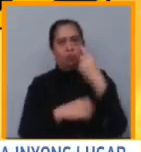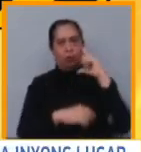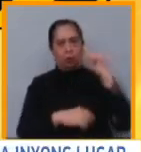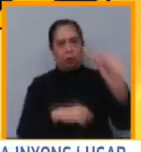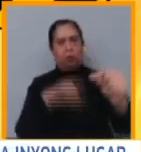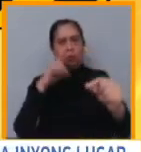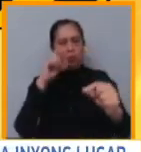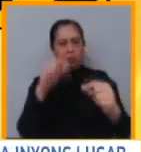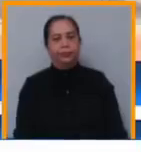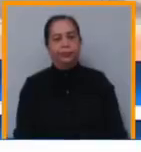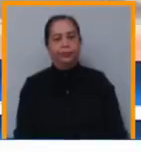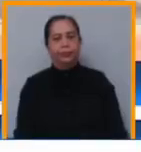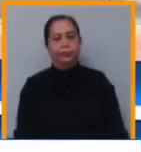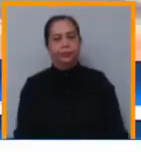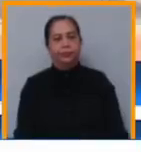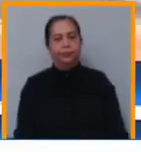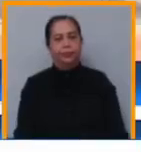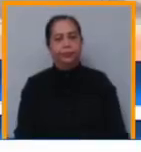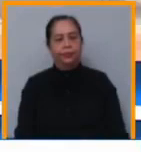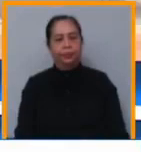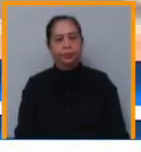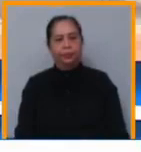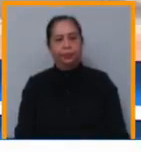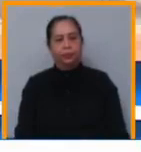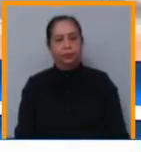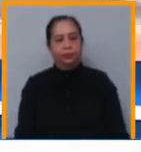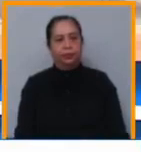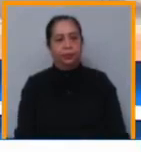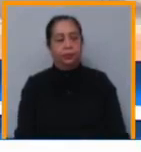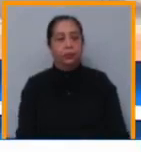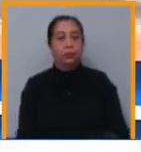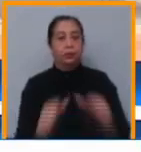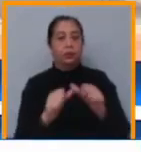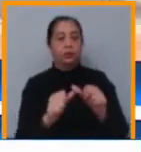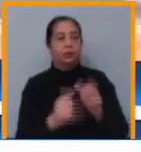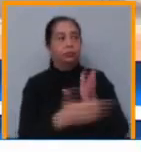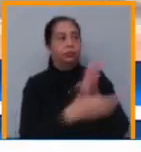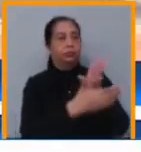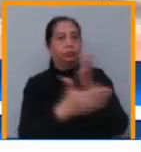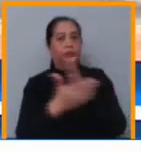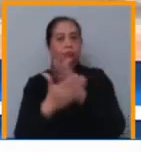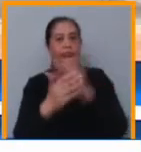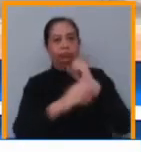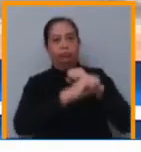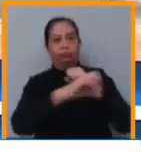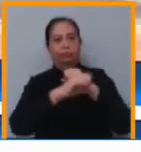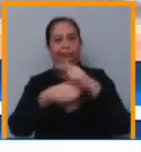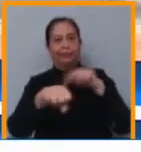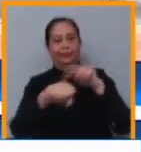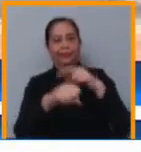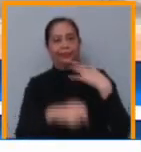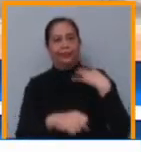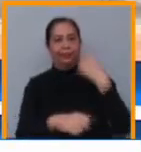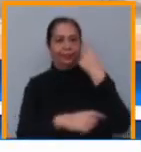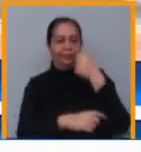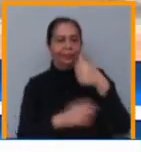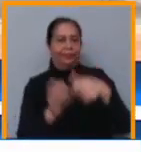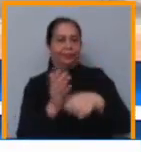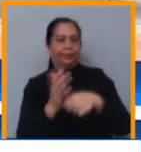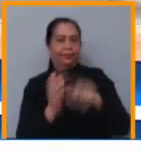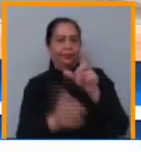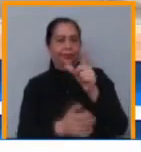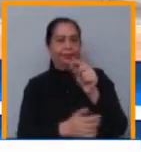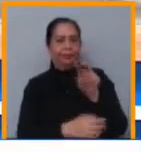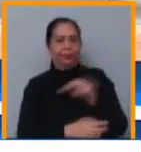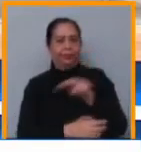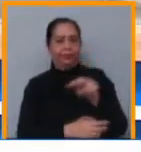sa mga oras na ito. Patuloy na umiinit ang kampanya ng mga national candidates sa eleksyon 2022. Kabilang ngayon sa mga tinalakay nila